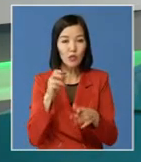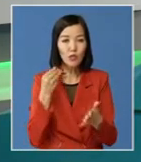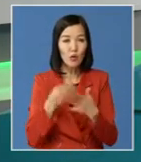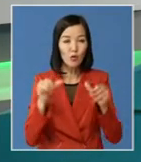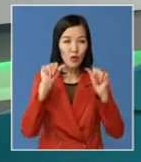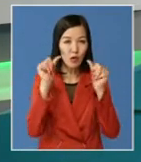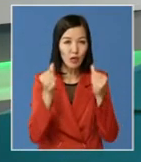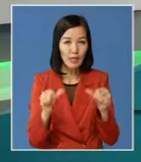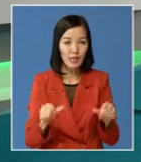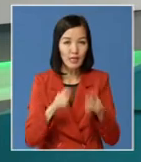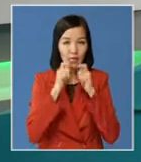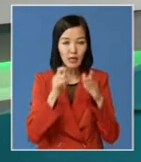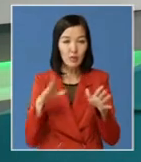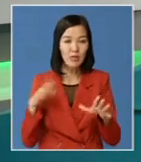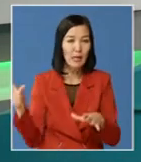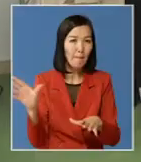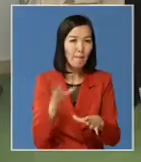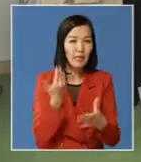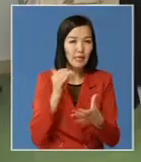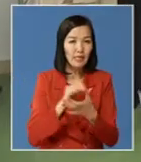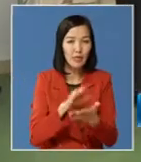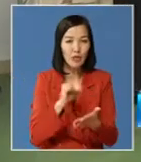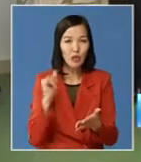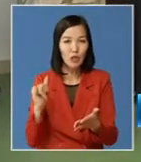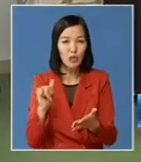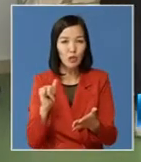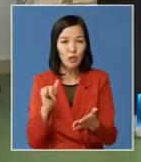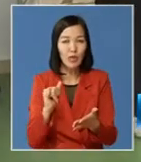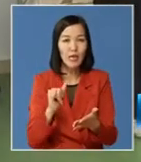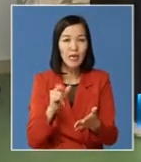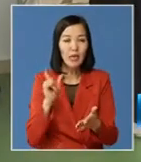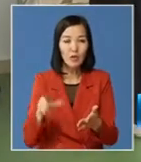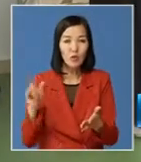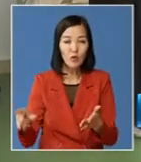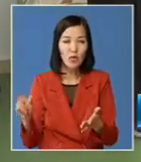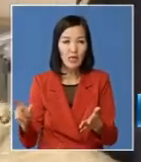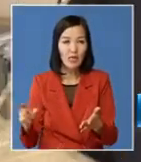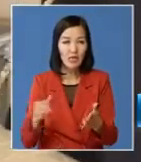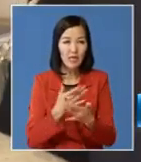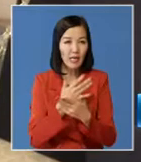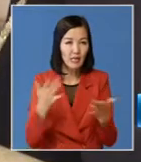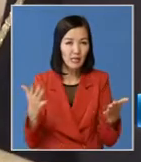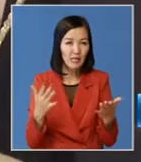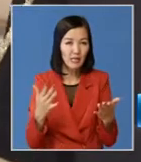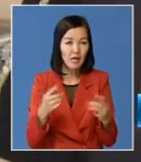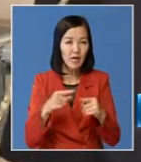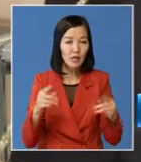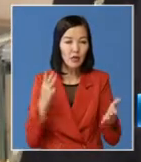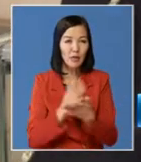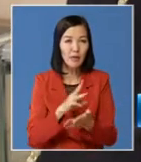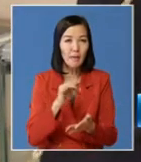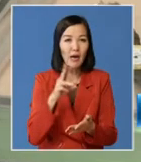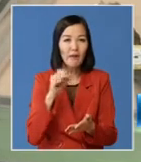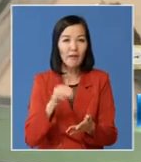құнды жәдігерлерді тарту етті. Барлығыда елге танымал жетісулық тұлғалардың тұтынған заттары мен коллекциялық бұйымдары. Арасында Мұқағали Мақатаев